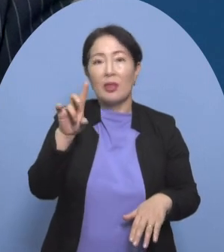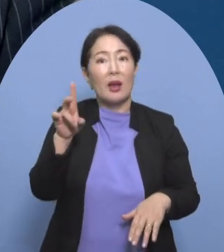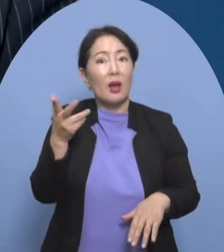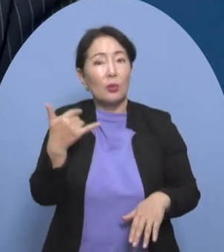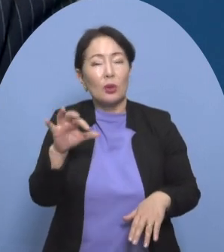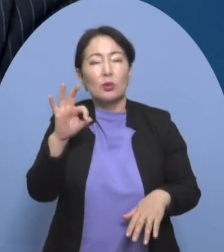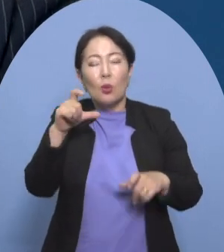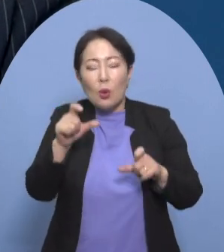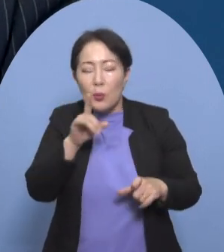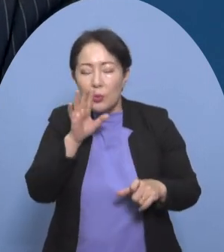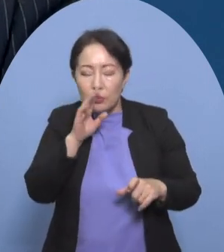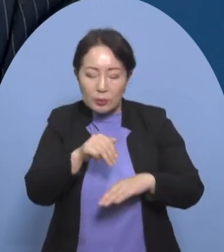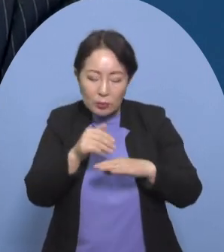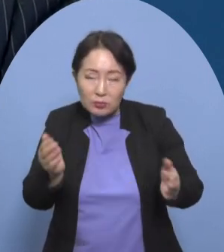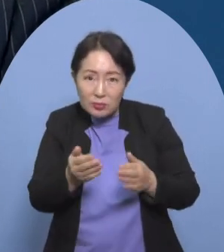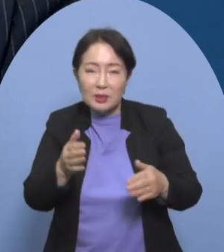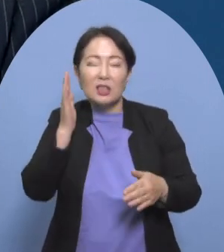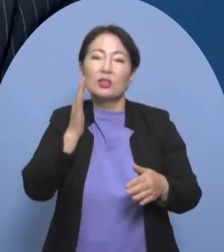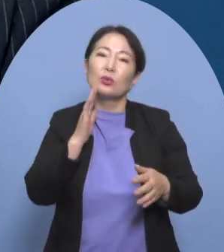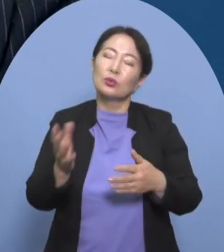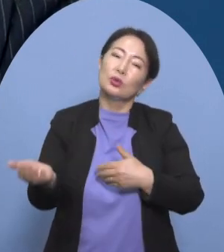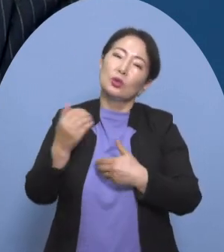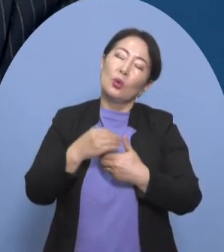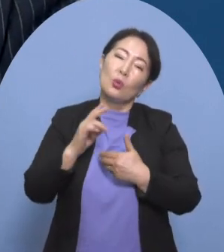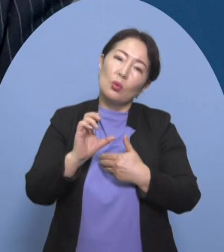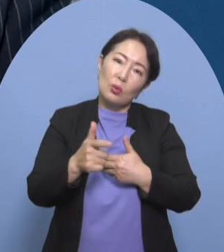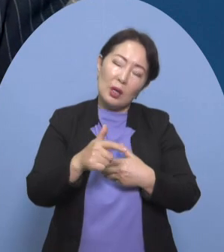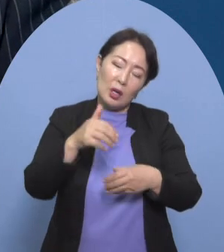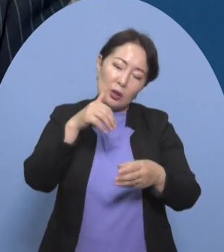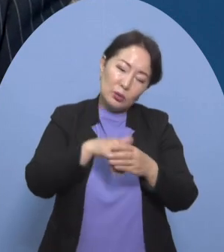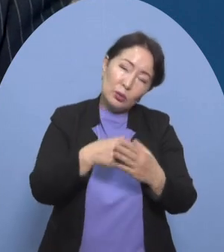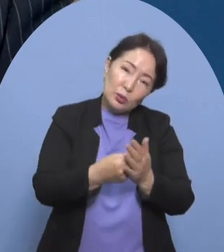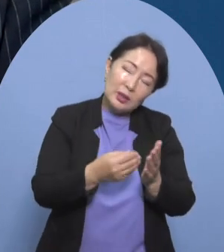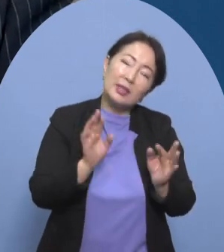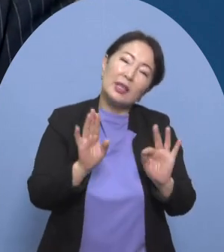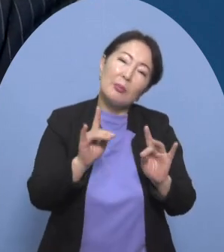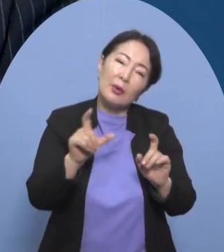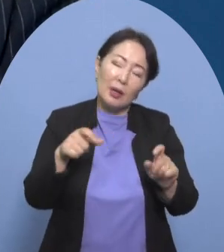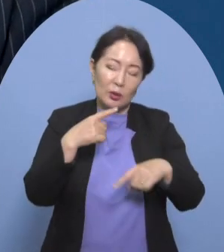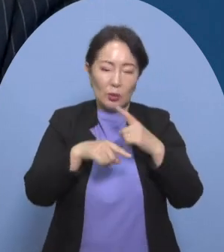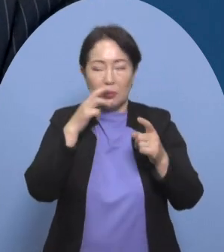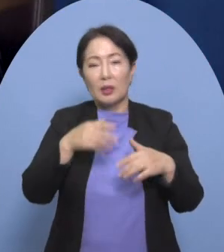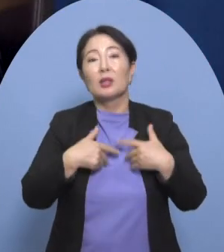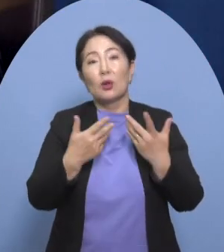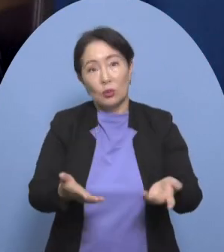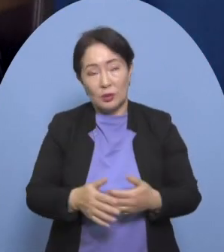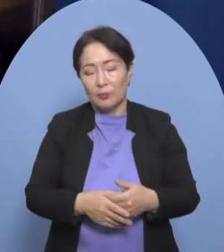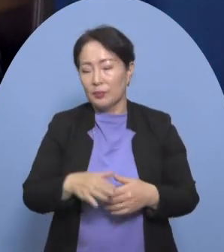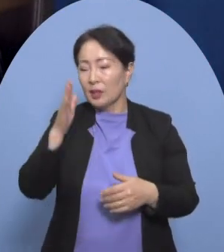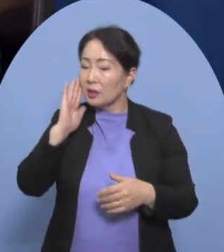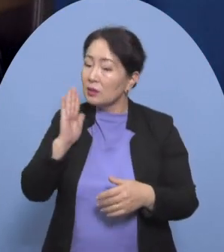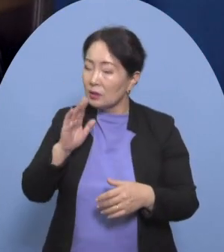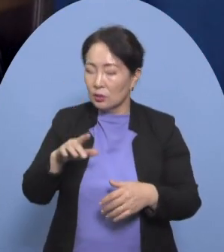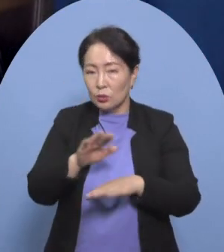хүн болж төлөвшөхөд эцэг эхчүүдийн өөрөг оролцоо үлгэр дуурайл ямар байх вэ талаар мэдээллийг хүргэсэн юм а. За эцэг эх